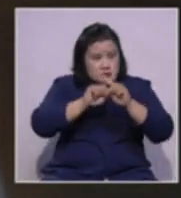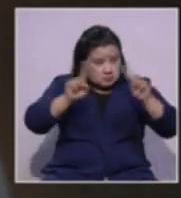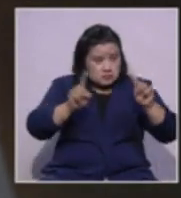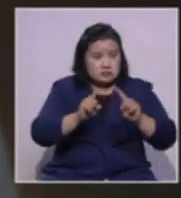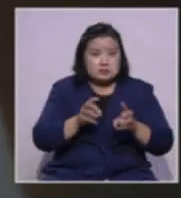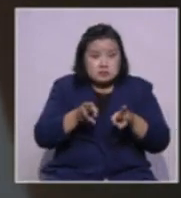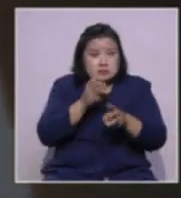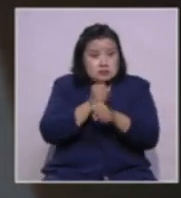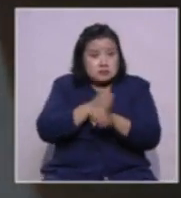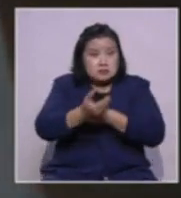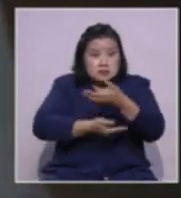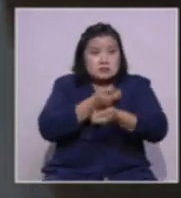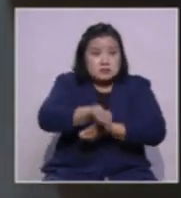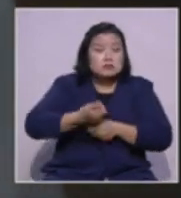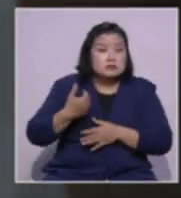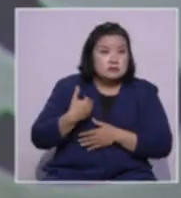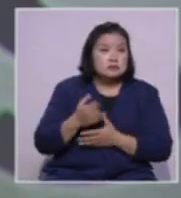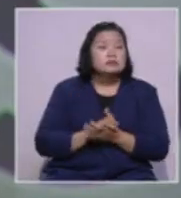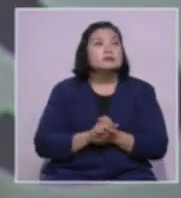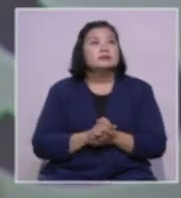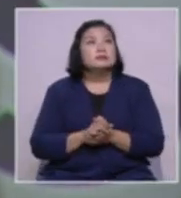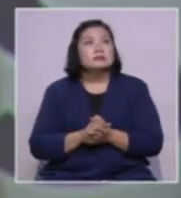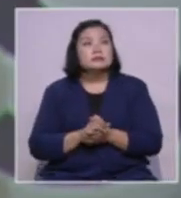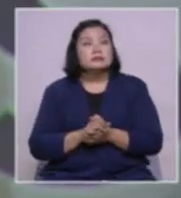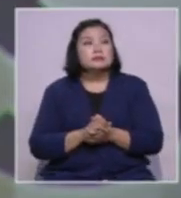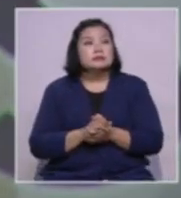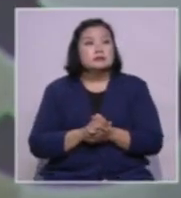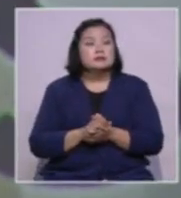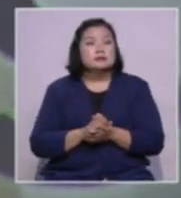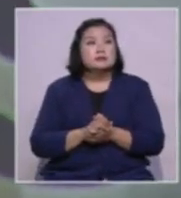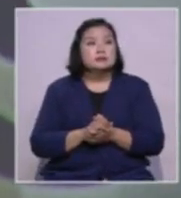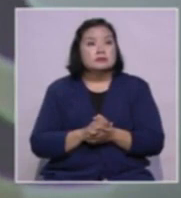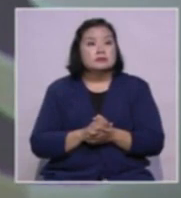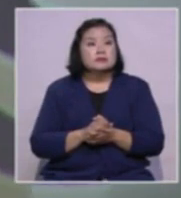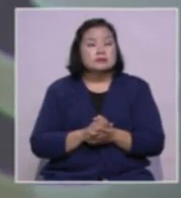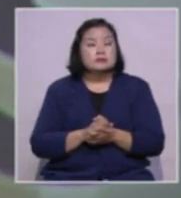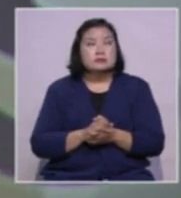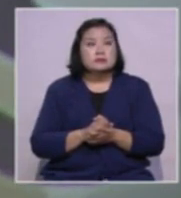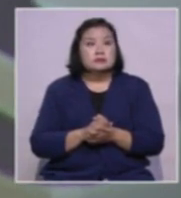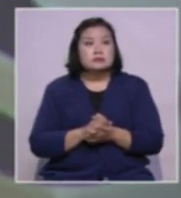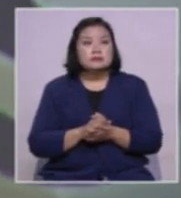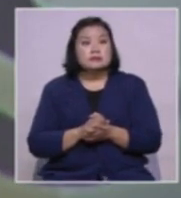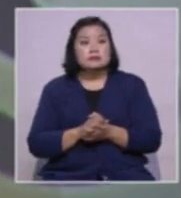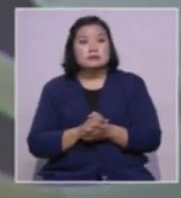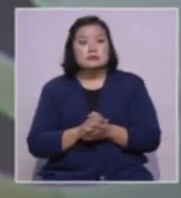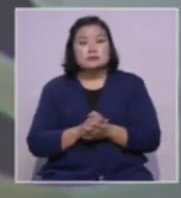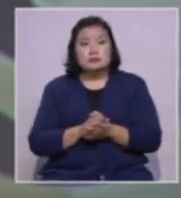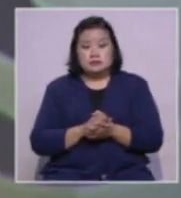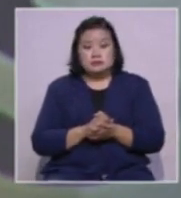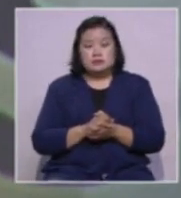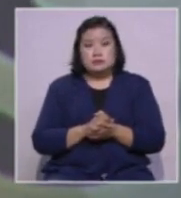ตร อ่ะนะฮะเรามาต่อกันที่ทางด้านของขออนุญาตข้ามไปเลยนะครับไปด้านของคุณณัฐพลทิพย์สุวรรณหน่อยไหมอา